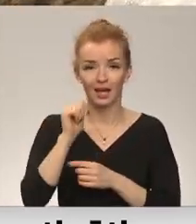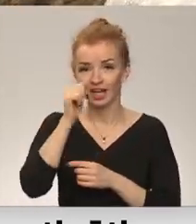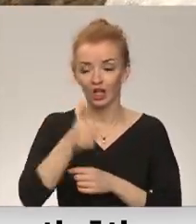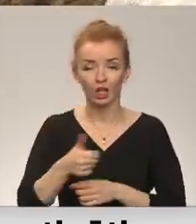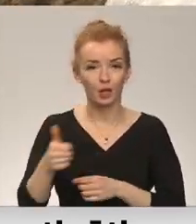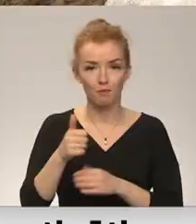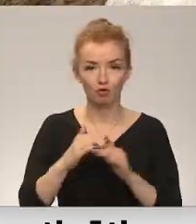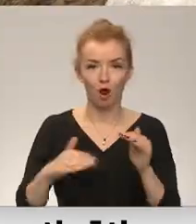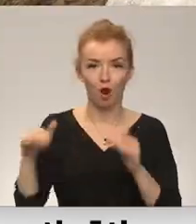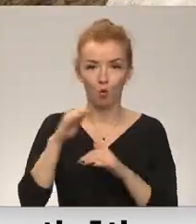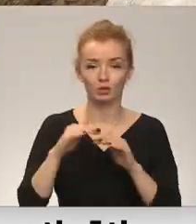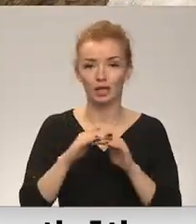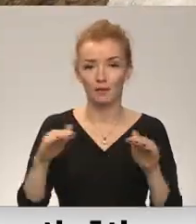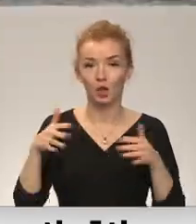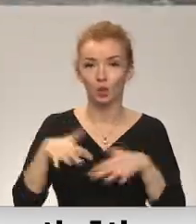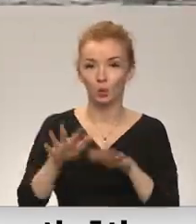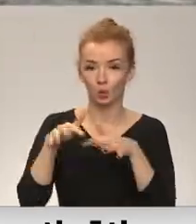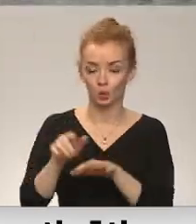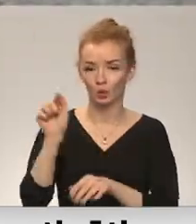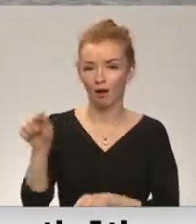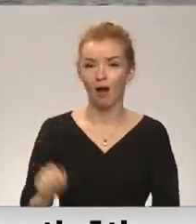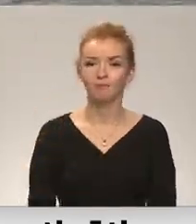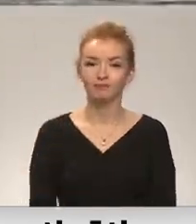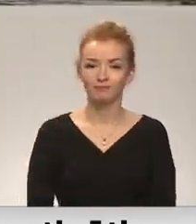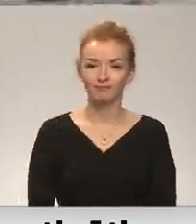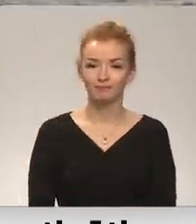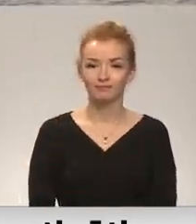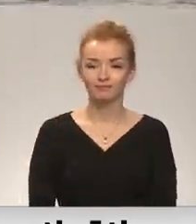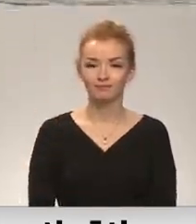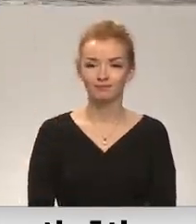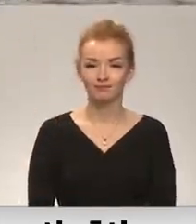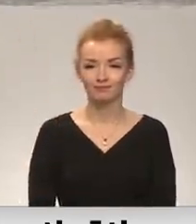augsts ūdens līmenis gaidāms jūrā. Dāvids Frenefelds, Ivor Šepickis, Latvijas televīzija.